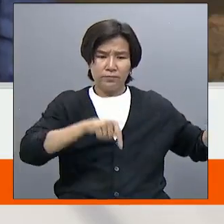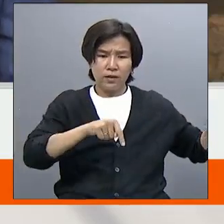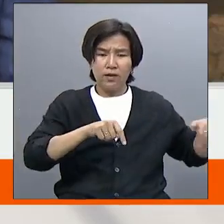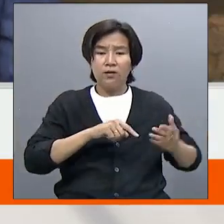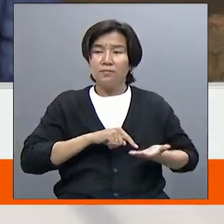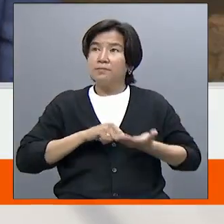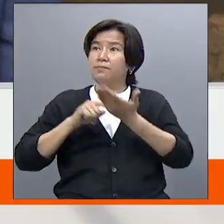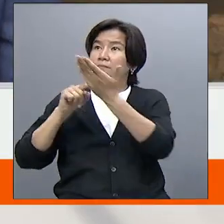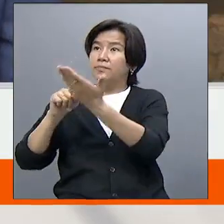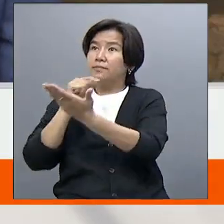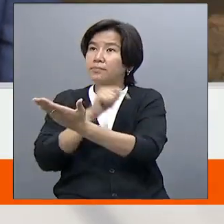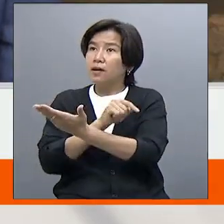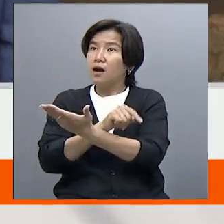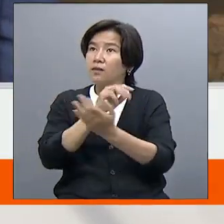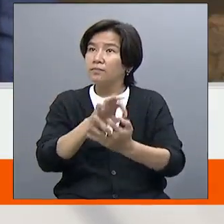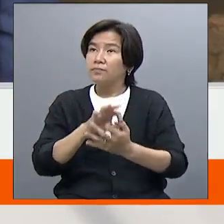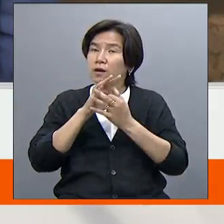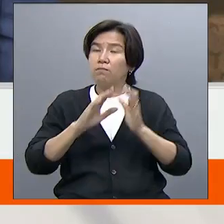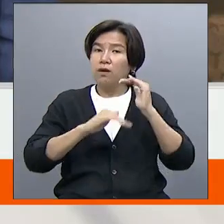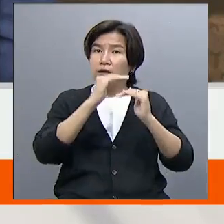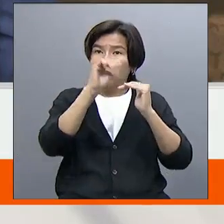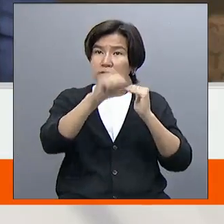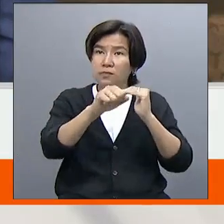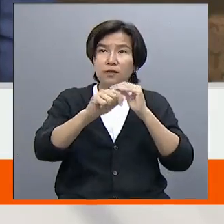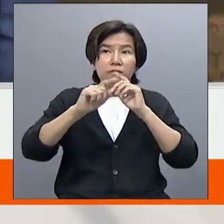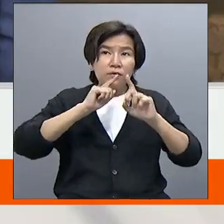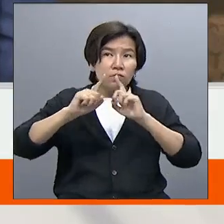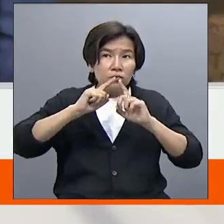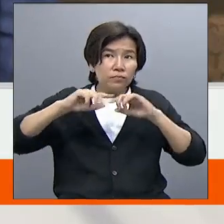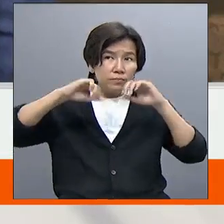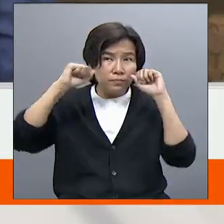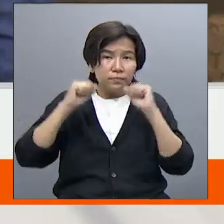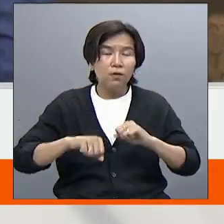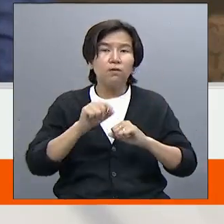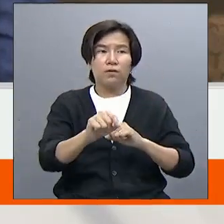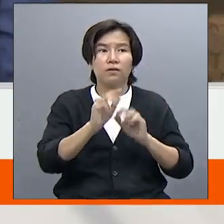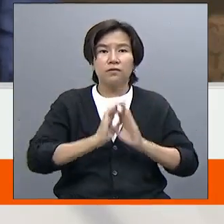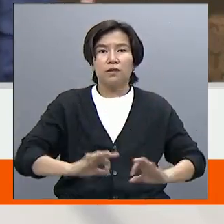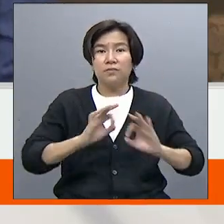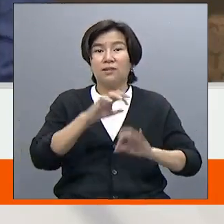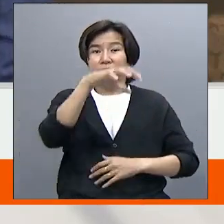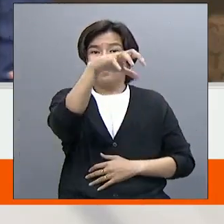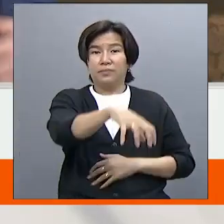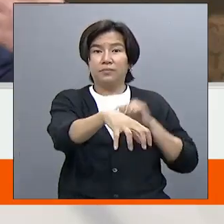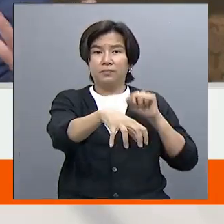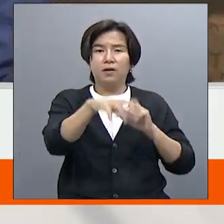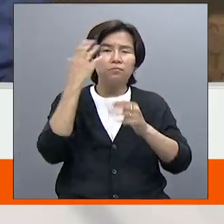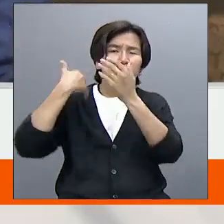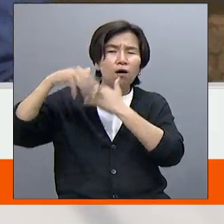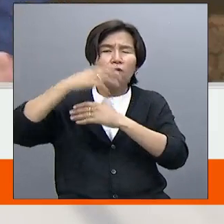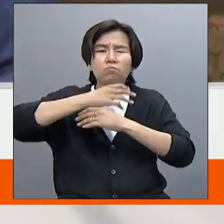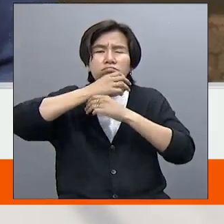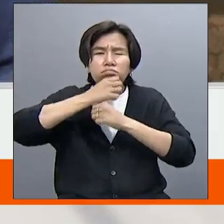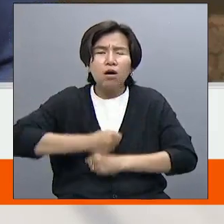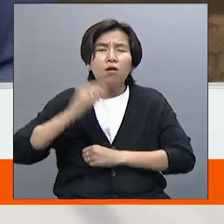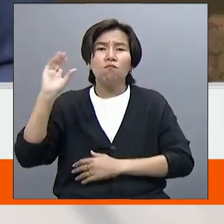ทำให้เกิดการพูดคุยกันในพื้นที่ตกลงกันในพื้นที่เพื่อให้มรดกโลกแห่งนี้เนี่ยเป็นเป็นมรดกโลก